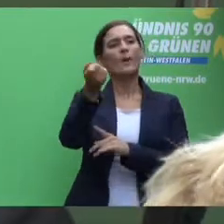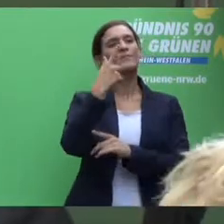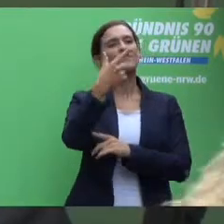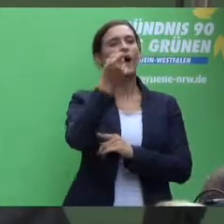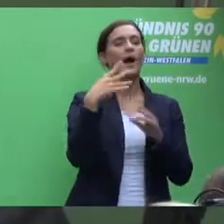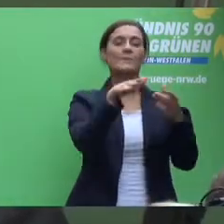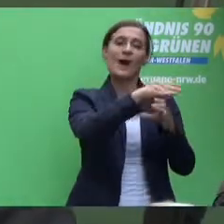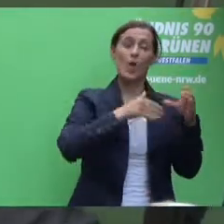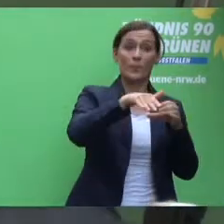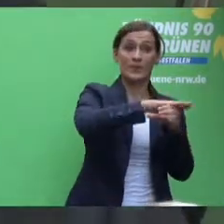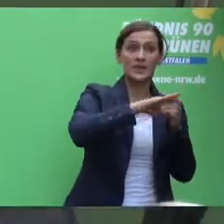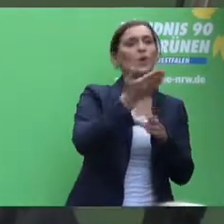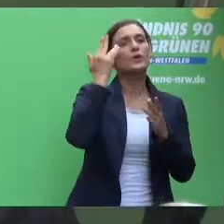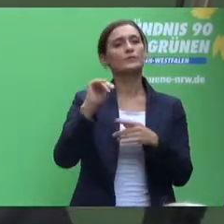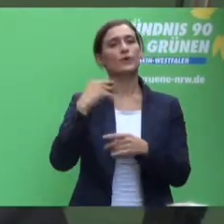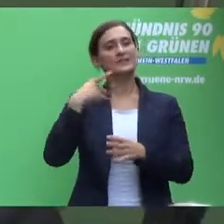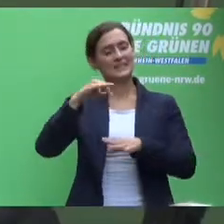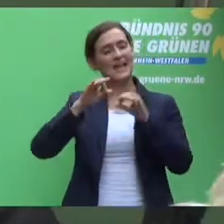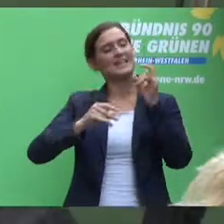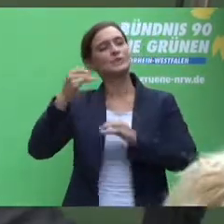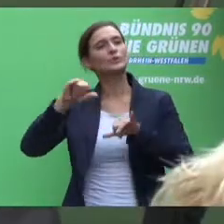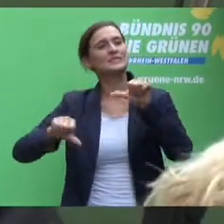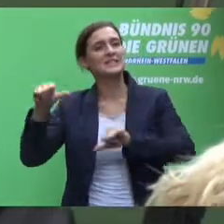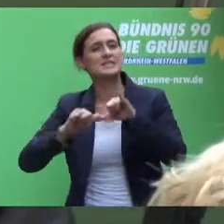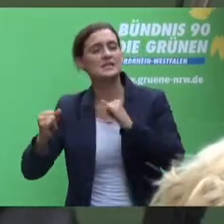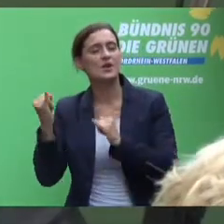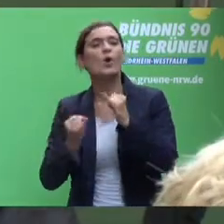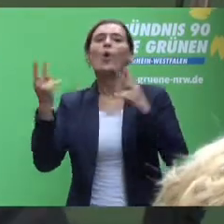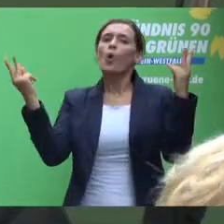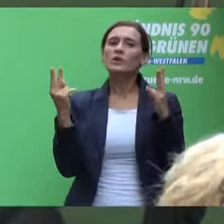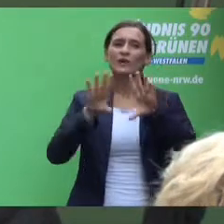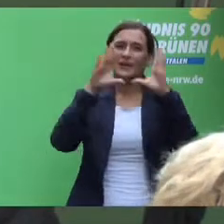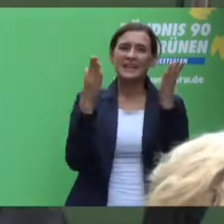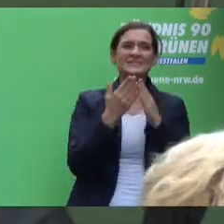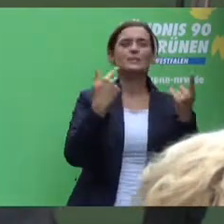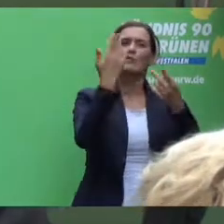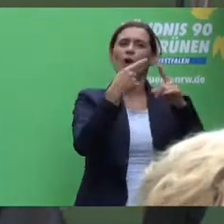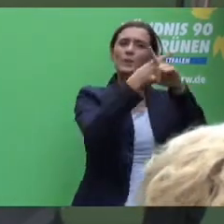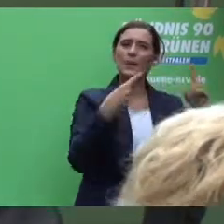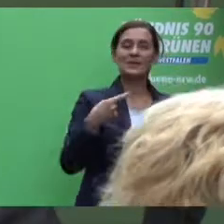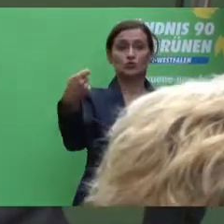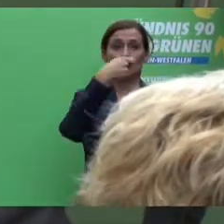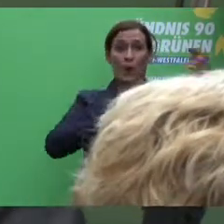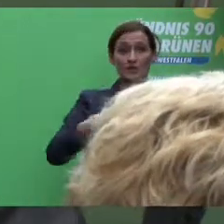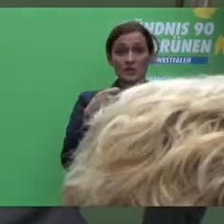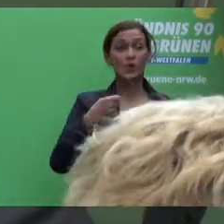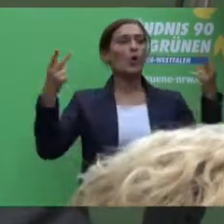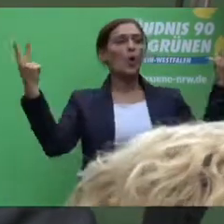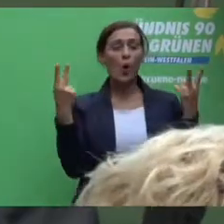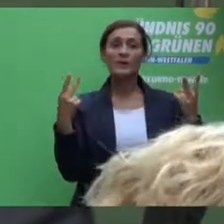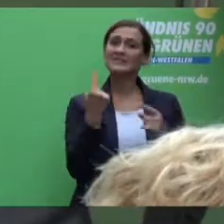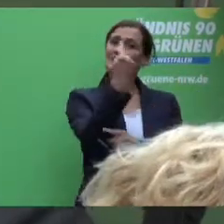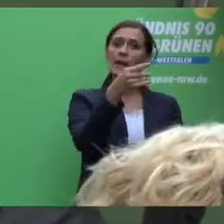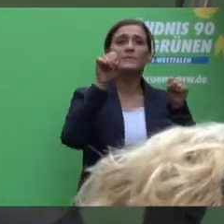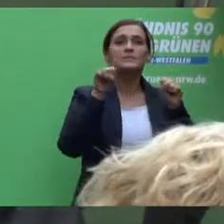chemischen Industrie, von Daimler-Benz, von all denen sponsern lassen. Oder Sie können